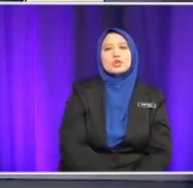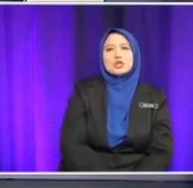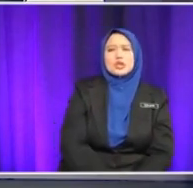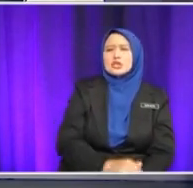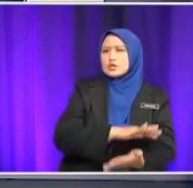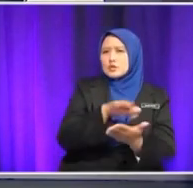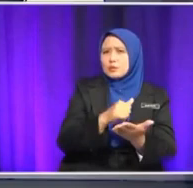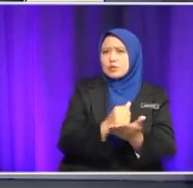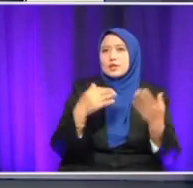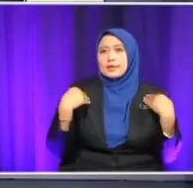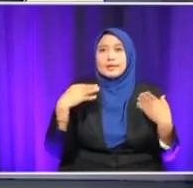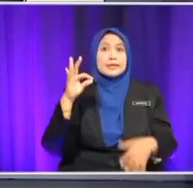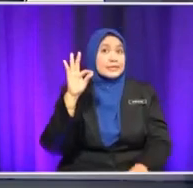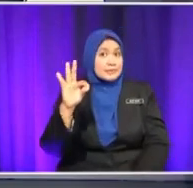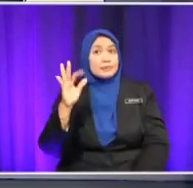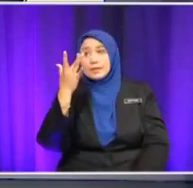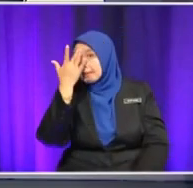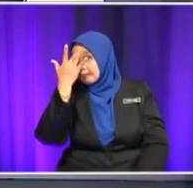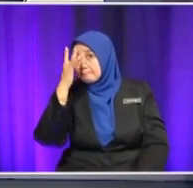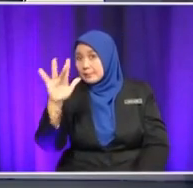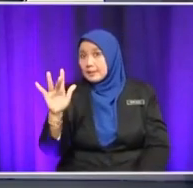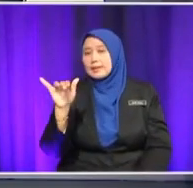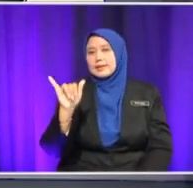tahu mereka ini ada kecerdasan tersendiri